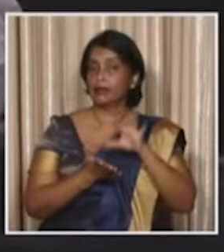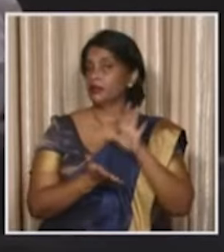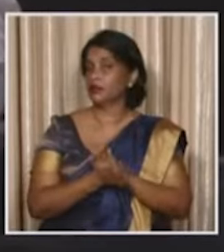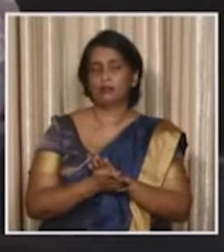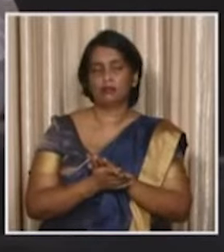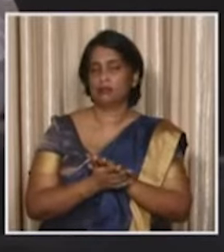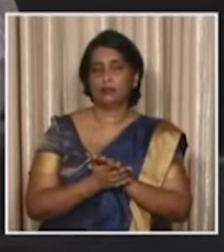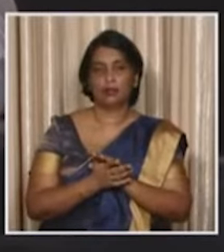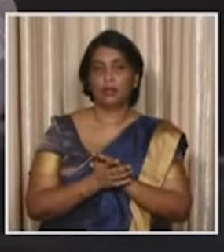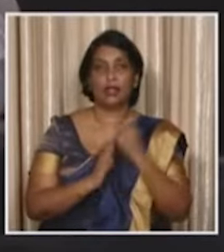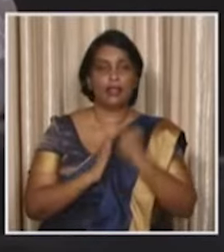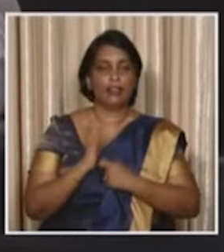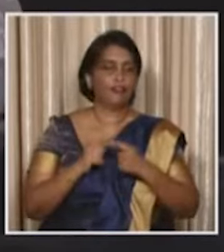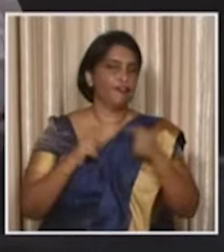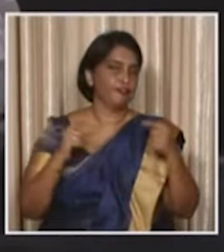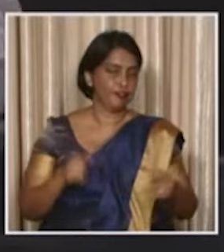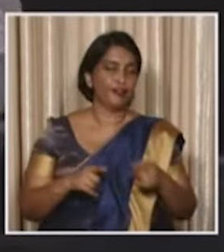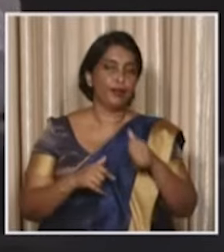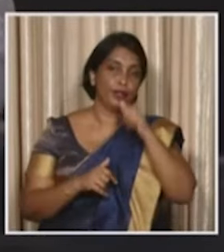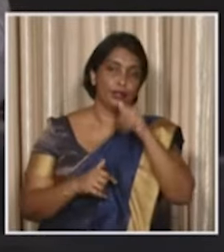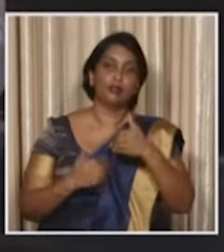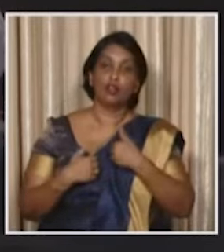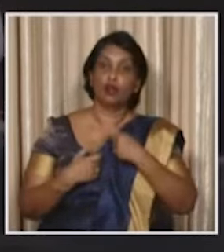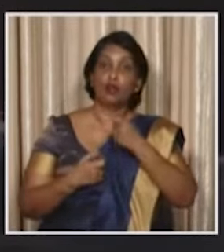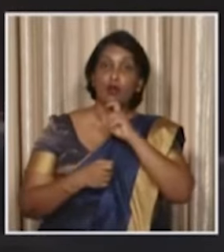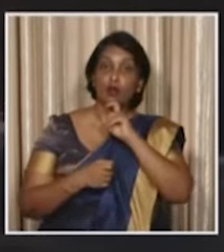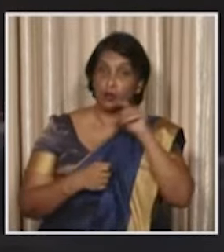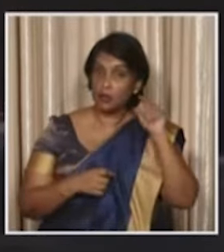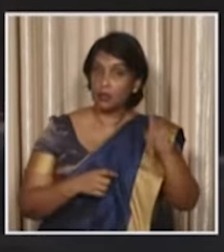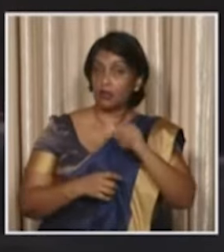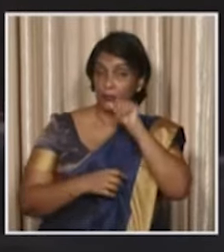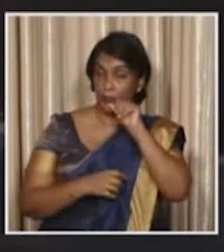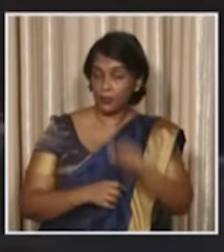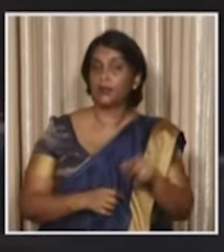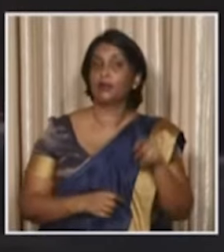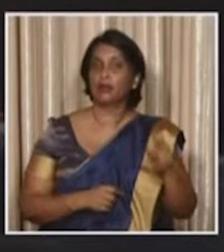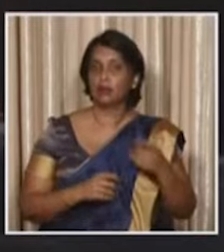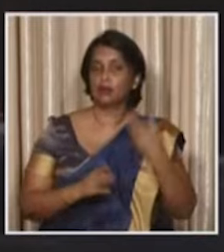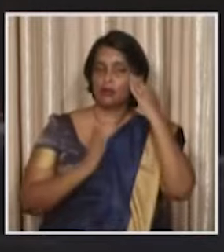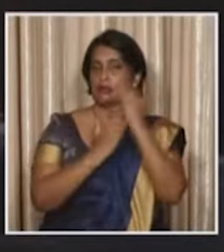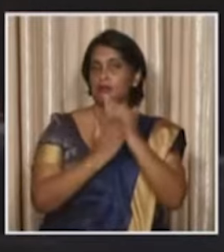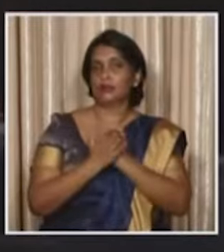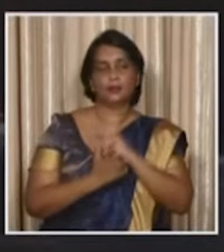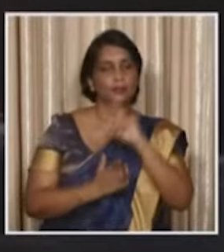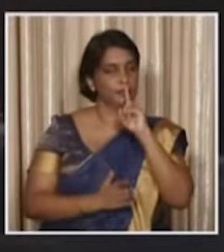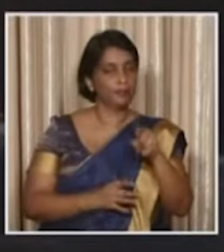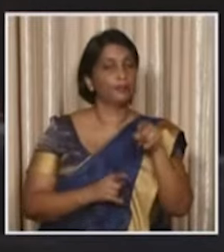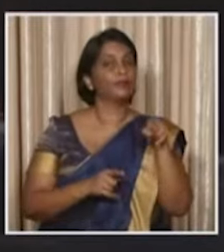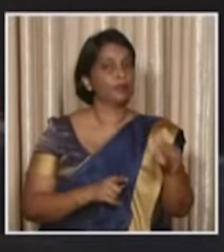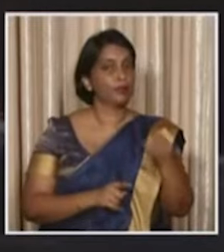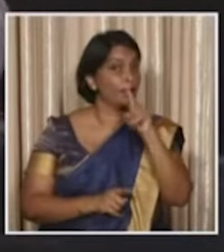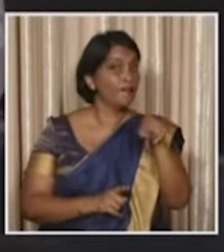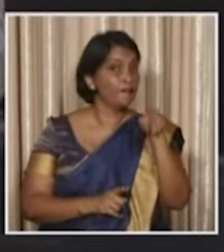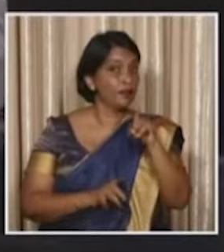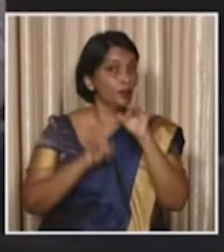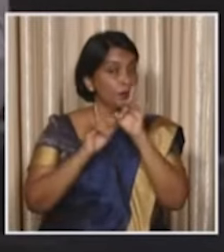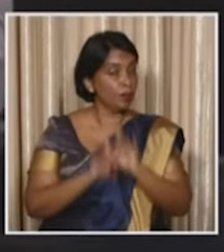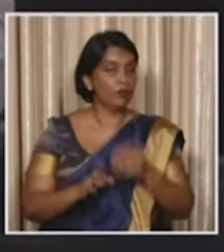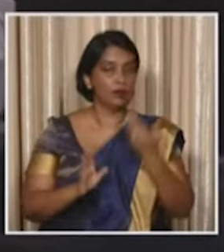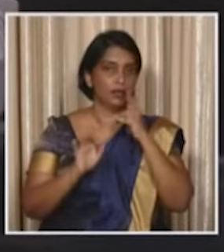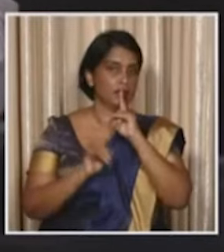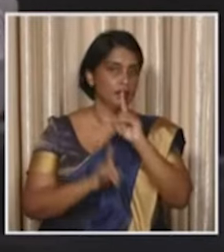කරන එක නීති විරෝධී. ඒක තමයි අපි උසාවියට නිශ්චිතව අපේ කරුණු දැක්වීමල තියෙන්නේ. ඒක වැරදි විදියට අර්ථකථනය කරන්න